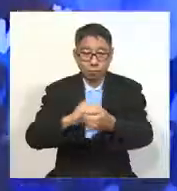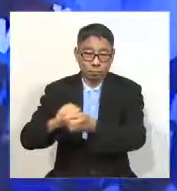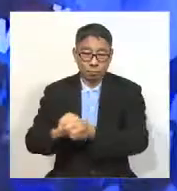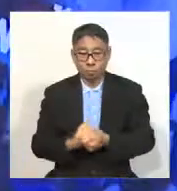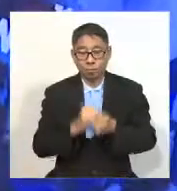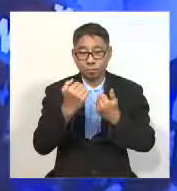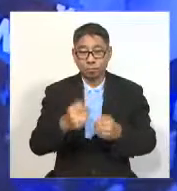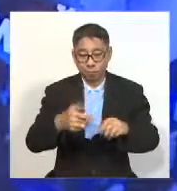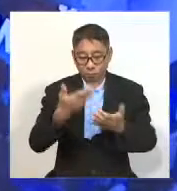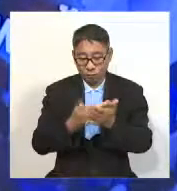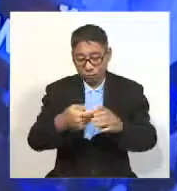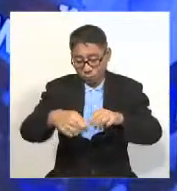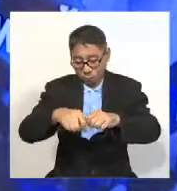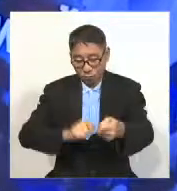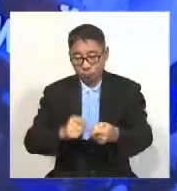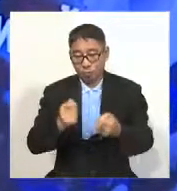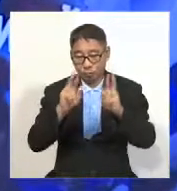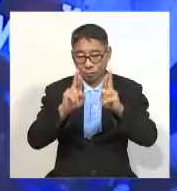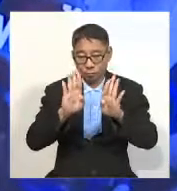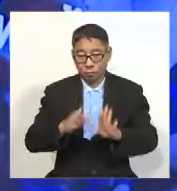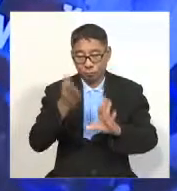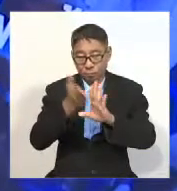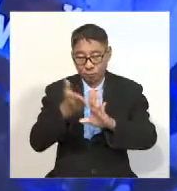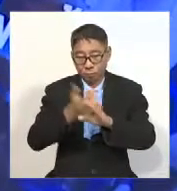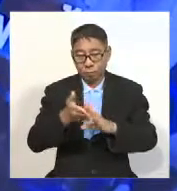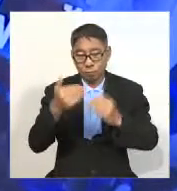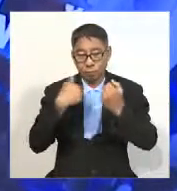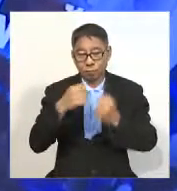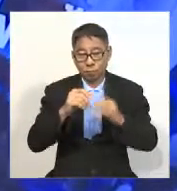งานเพื่อที่จะหักเงินลูกหนี้ผ่านระบบบัญชีธนาคารให้